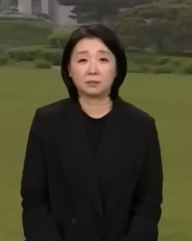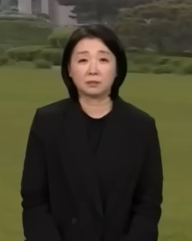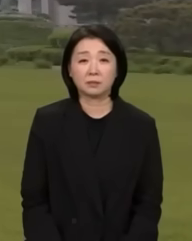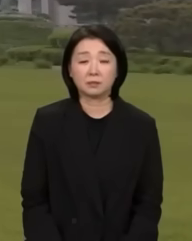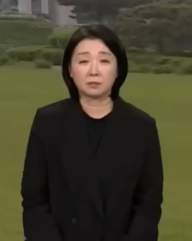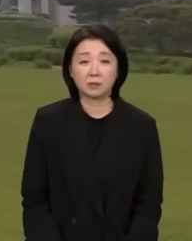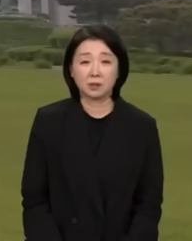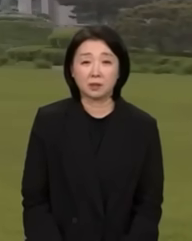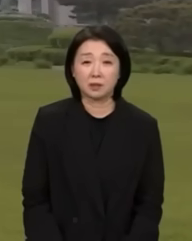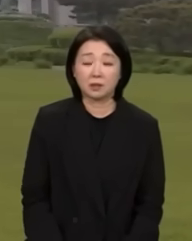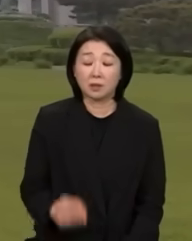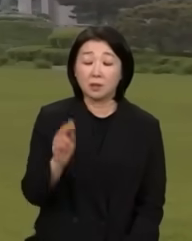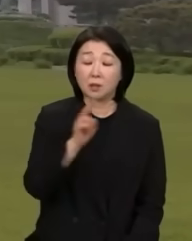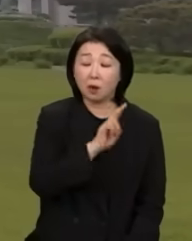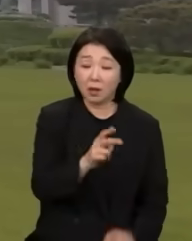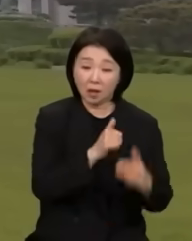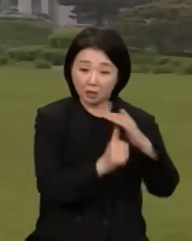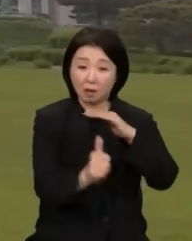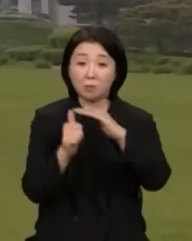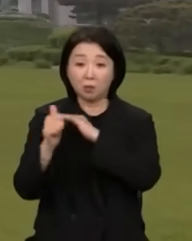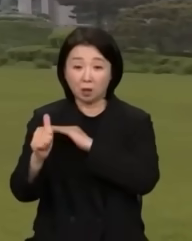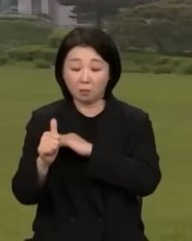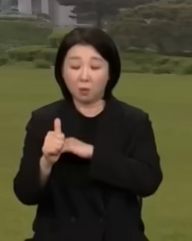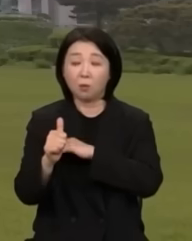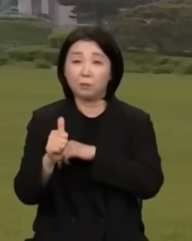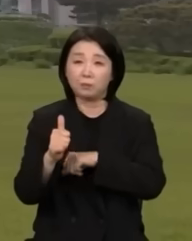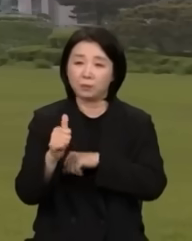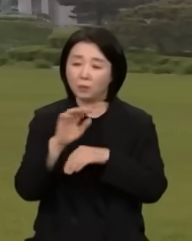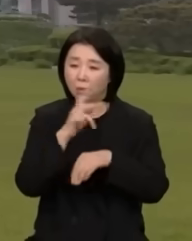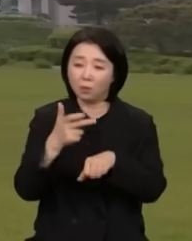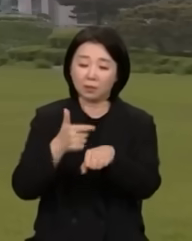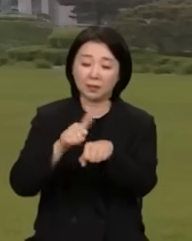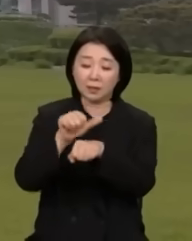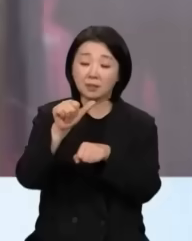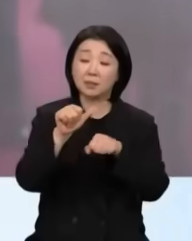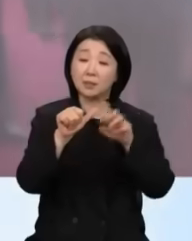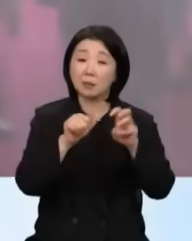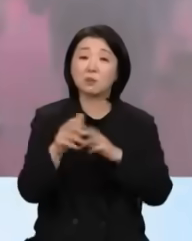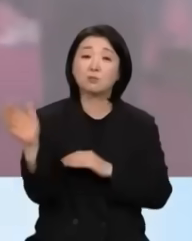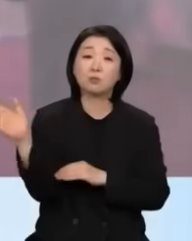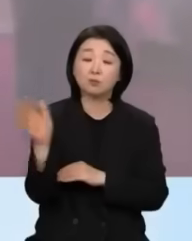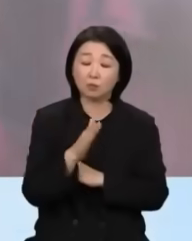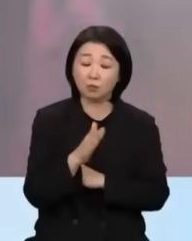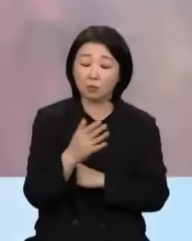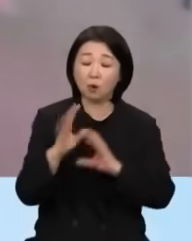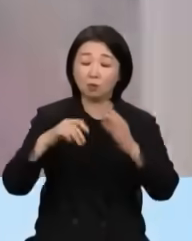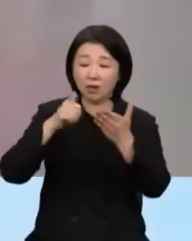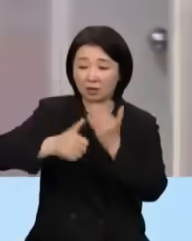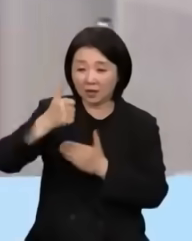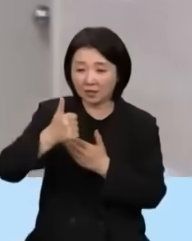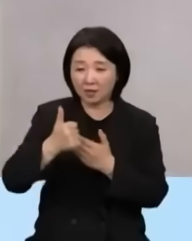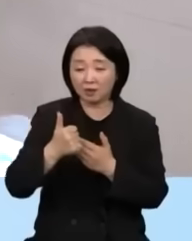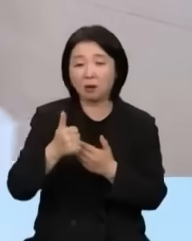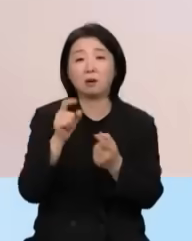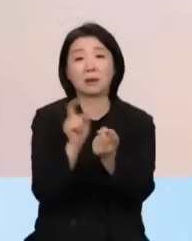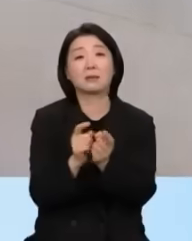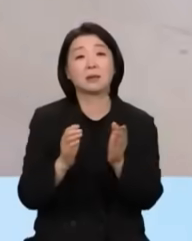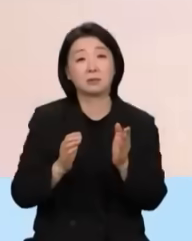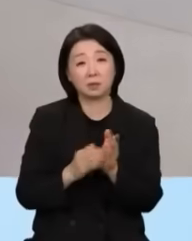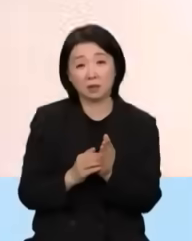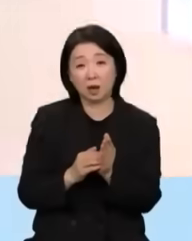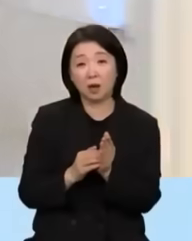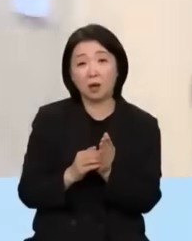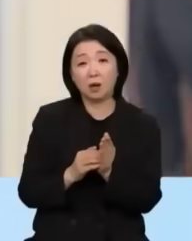네, 여야 원내대표가 오후 5시 반부터 김진표 국회의장실에서 40분 정도 만났습니다. 5월 국회 일정을